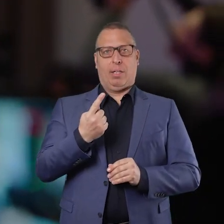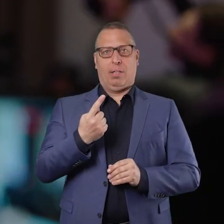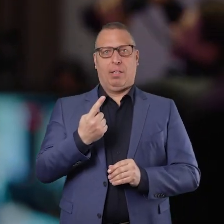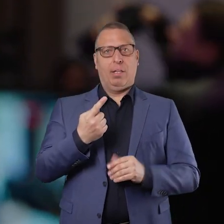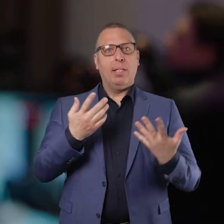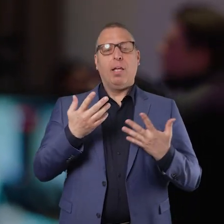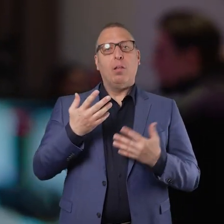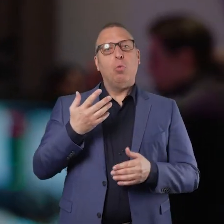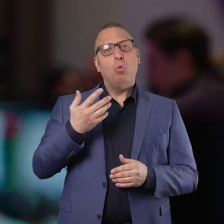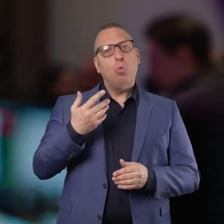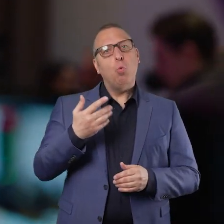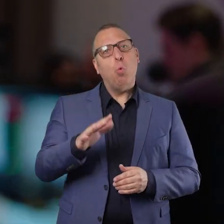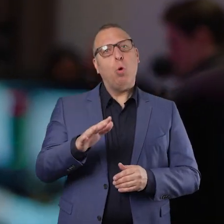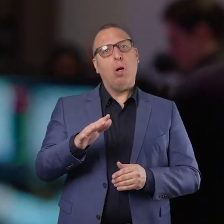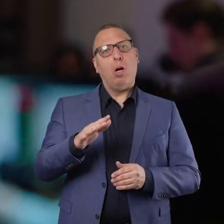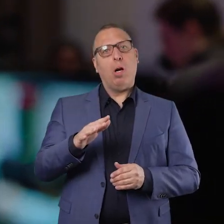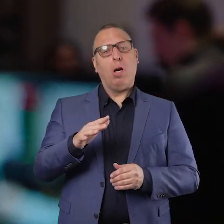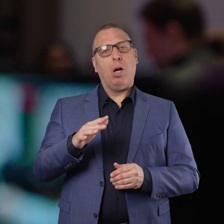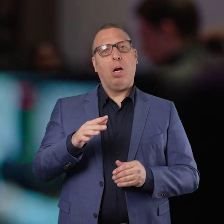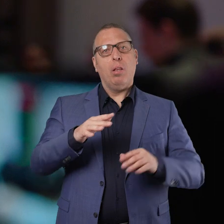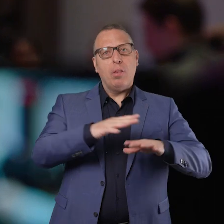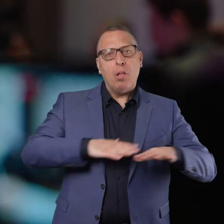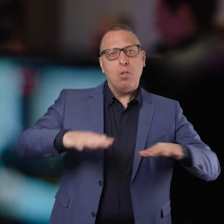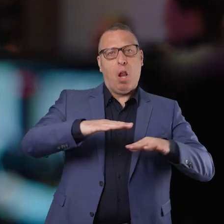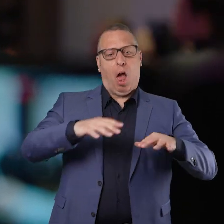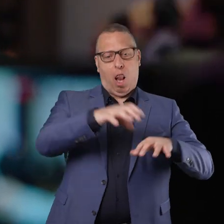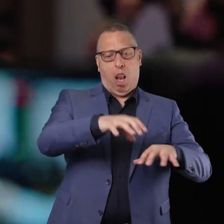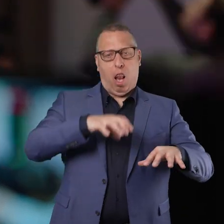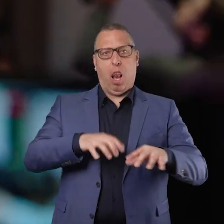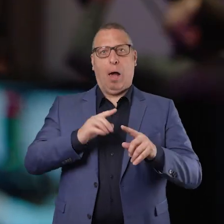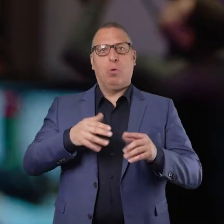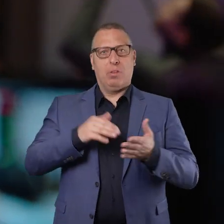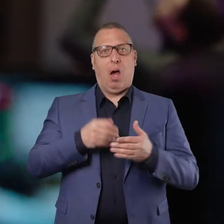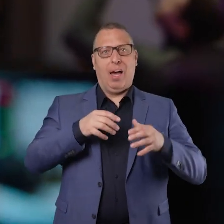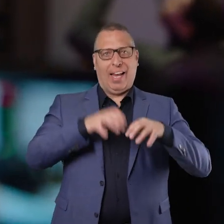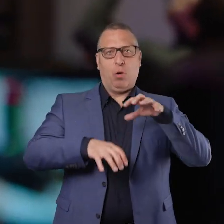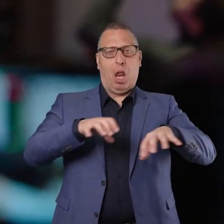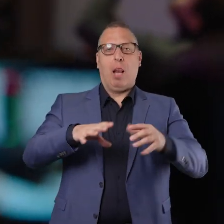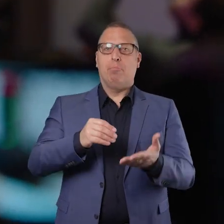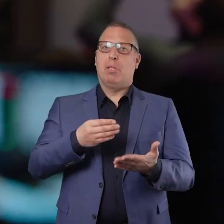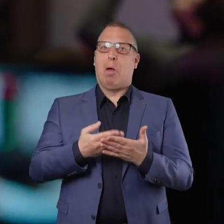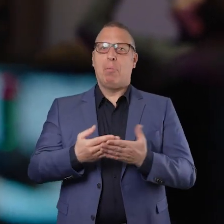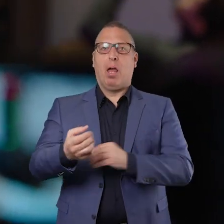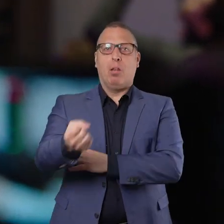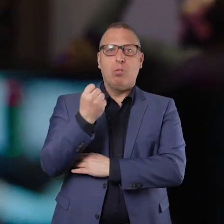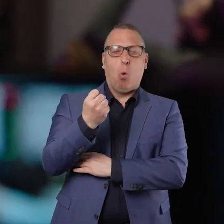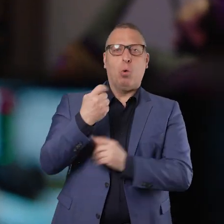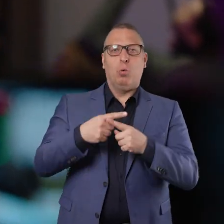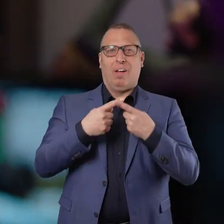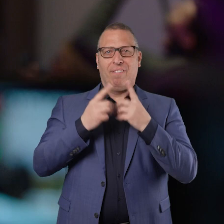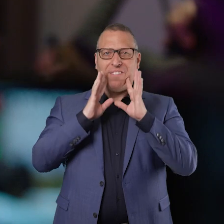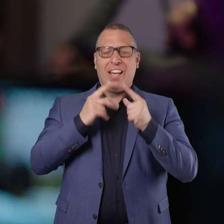einzigartig ist, dass man ja nicht nur auf nationaler Ebene, sondern auch regionaler Ebene mit